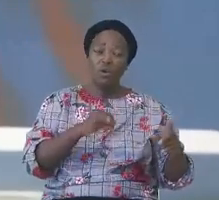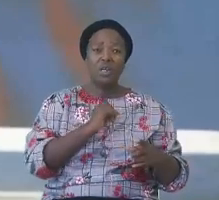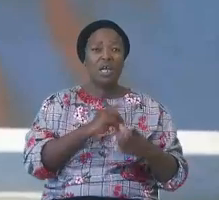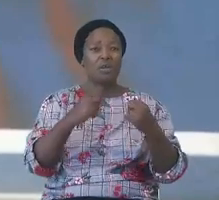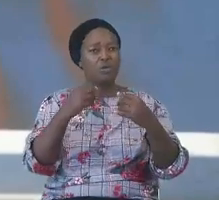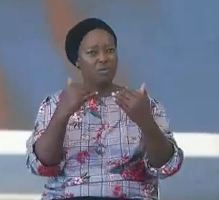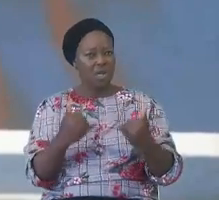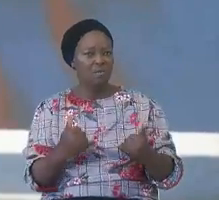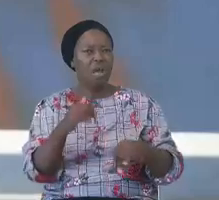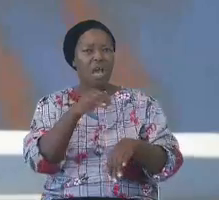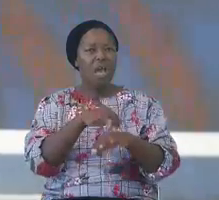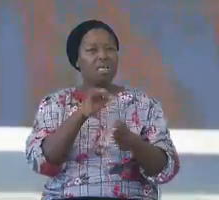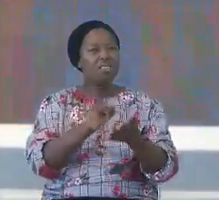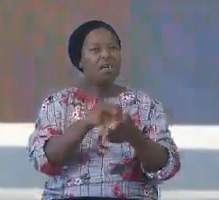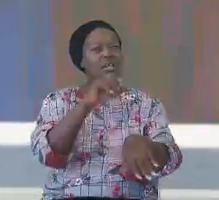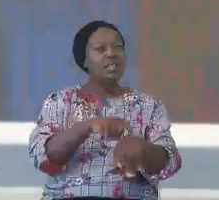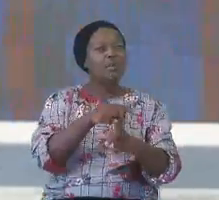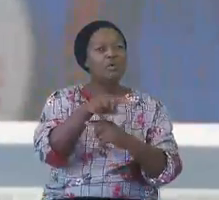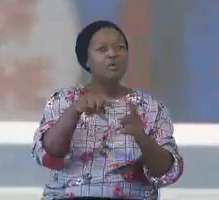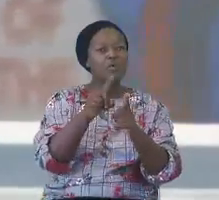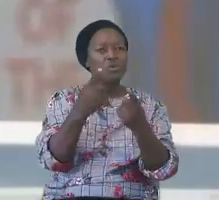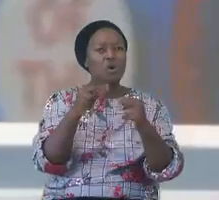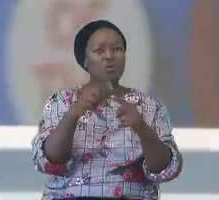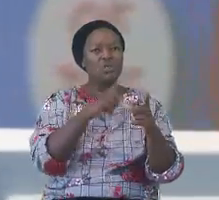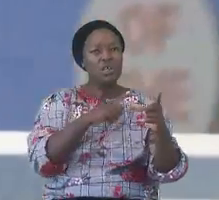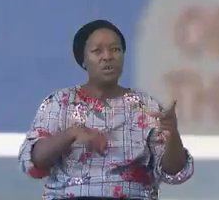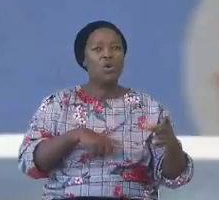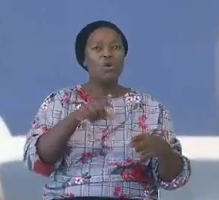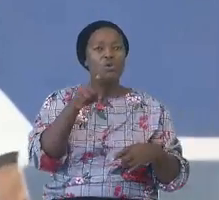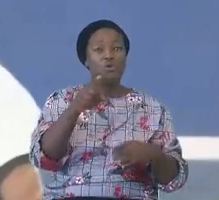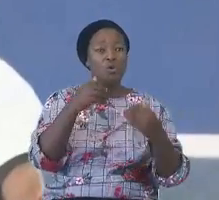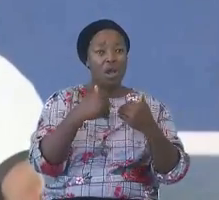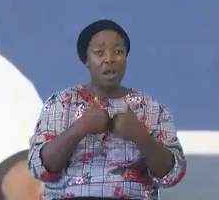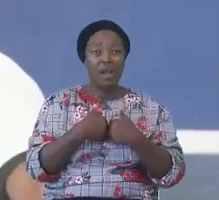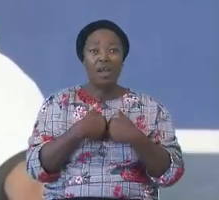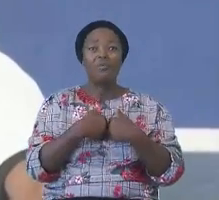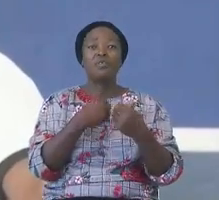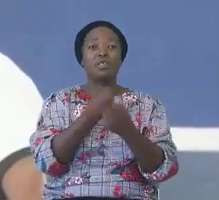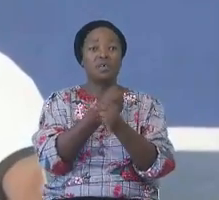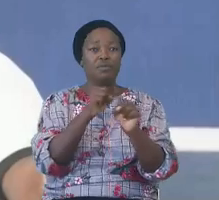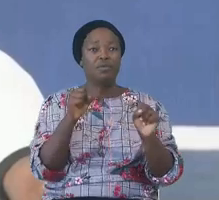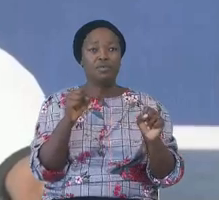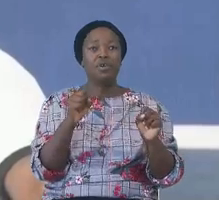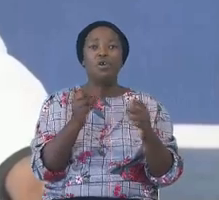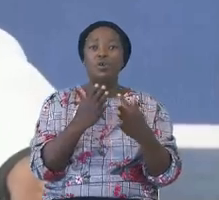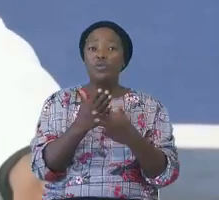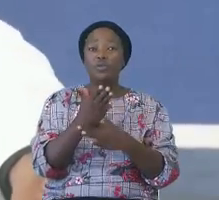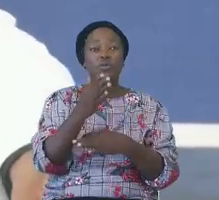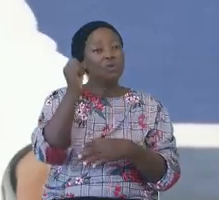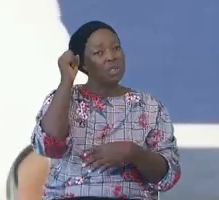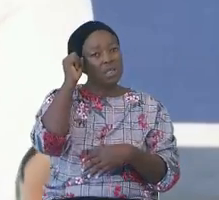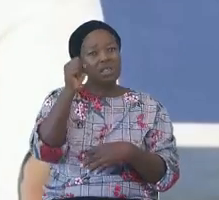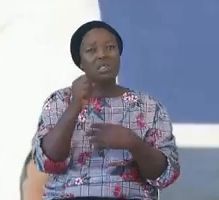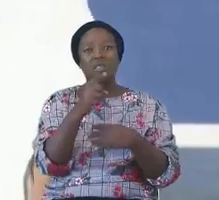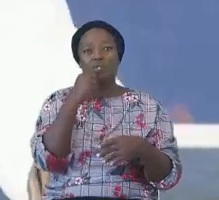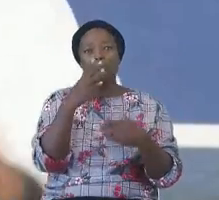la supplication de Christ, et nous disons, Seigneur, je viens maintenant. En ce moment, quand tu viens au Seigneur,